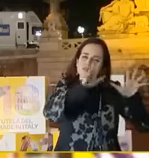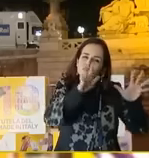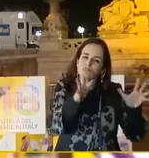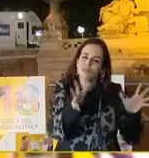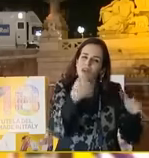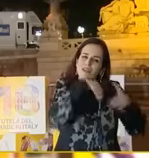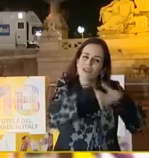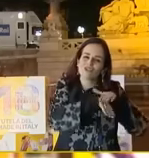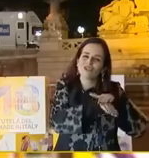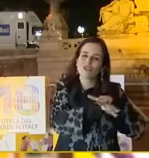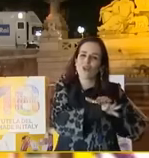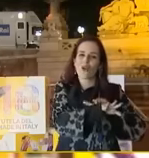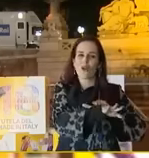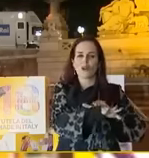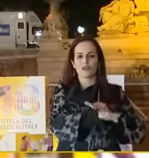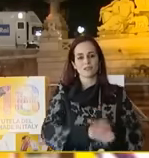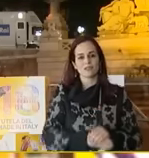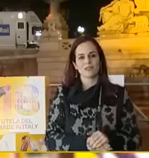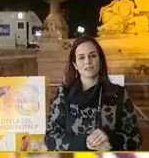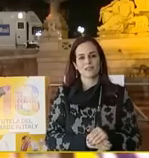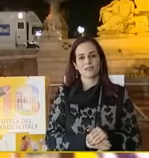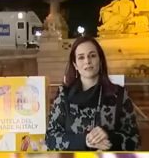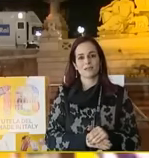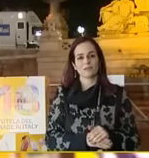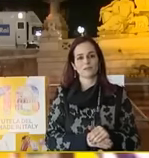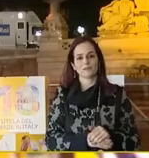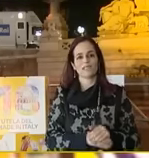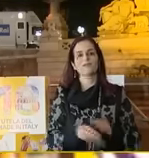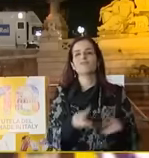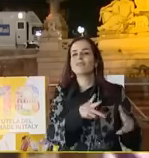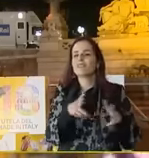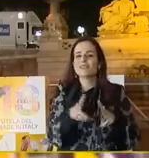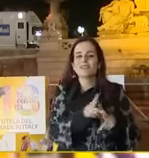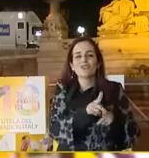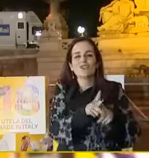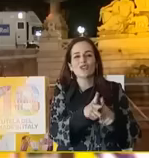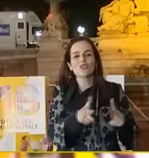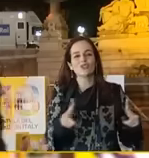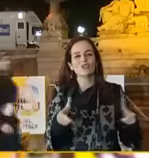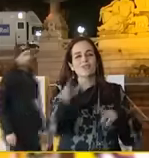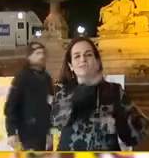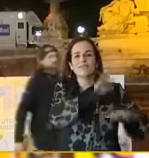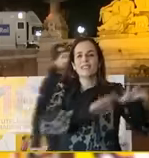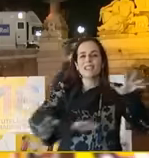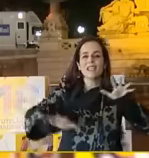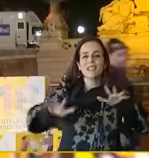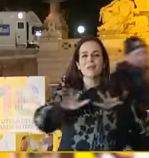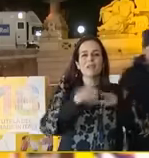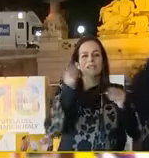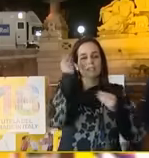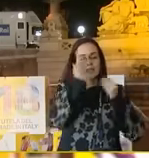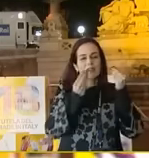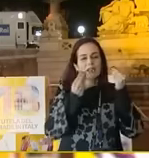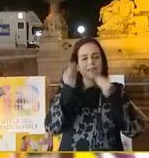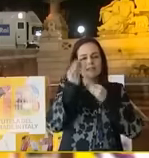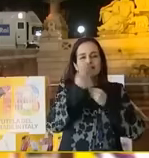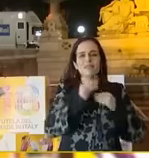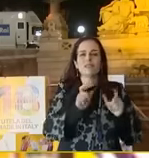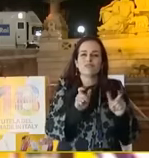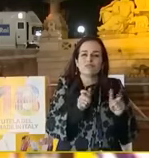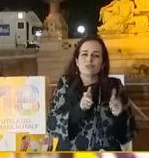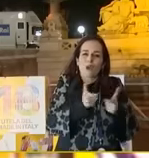nebbia senza brezza, la nebbia dei pensieri corti